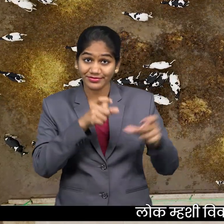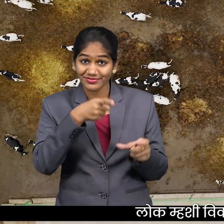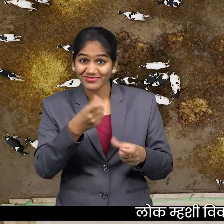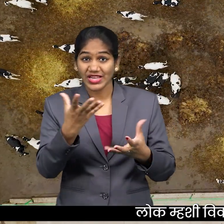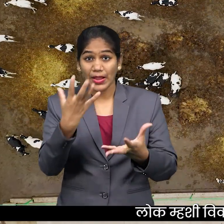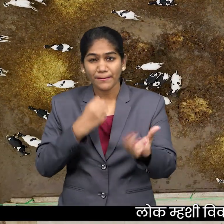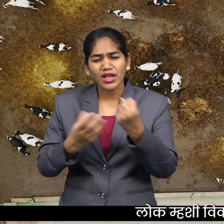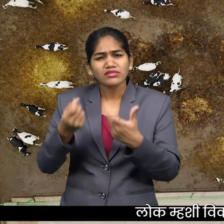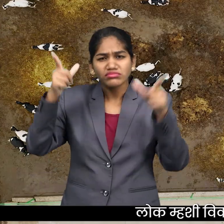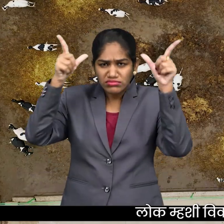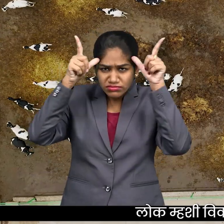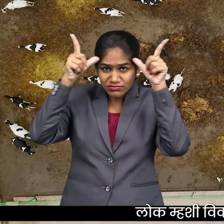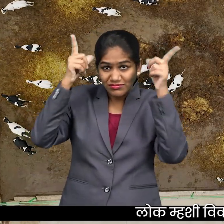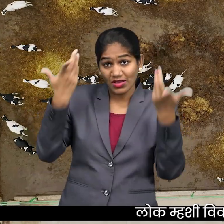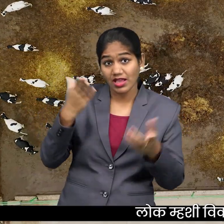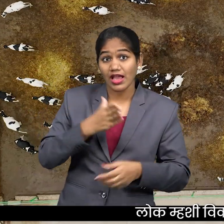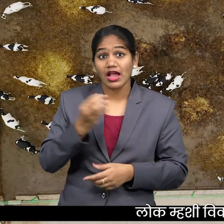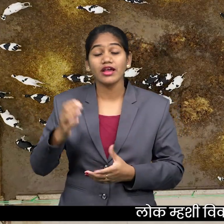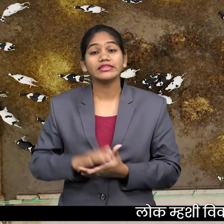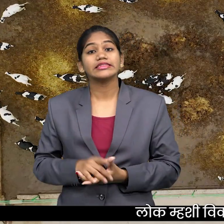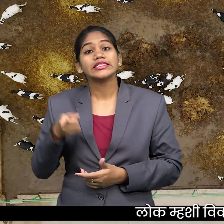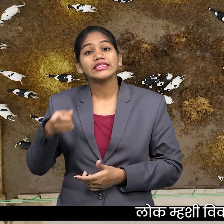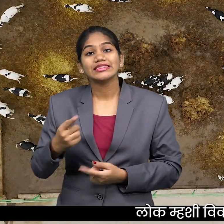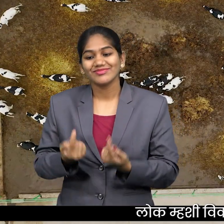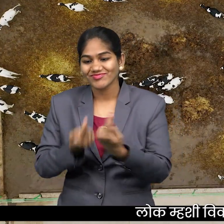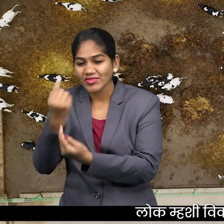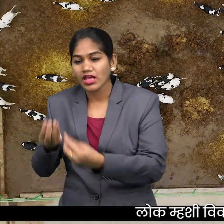लोक म्हशी विकत घेतात आणि त्यांना गवत,